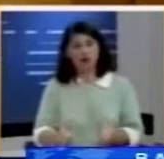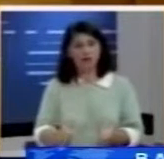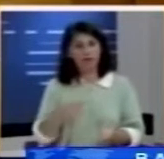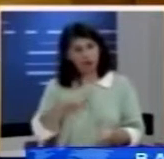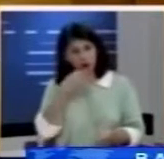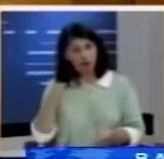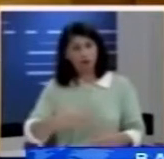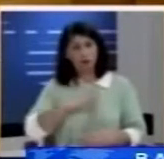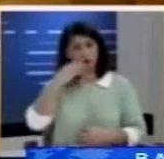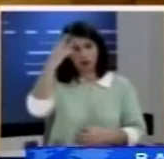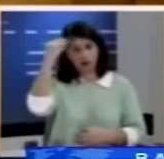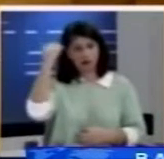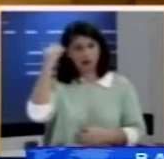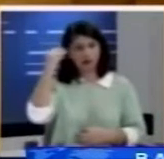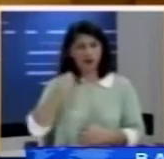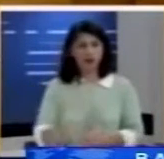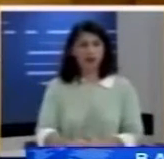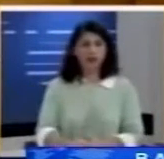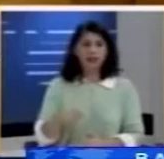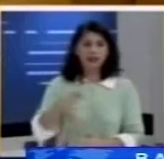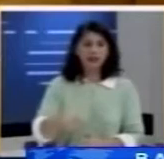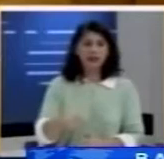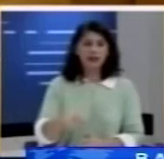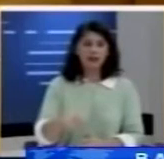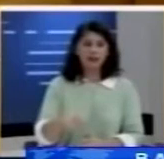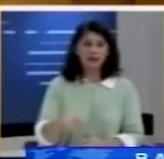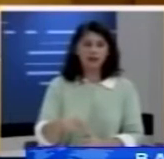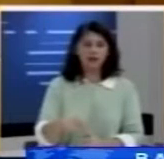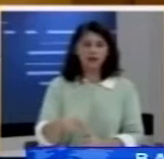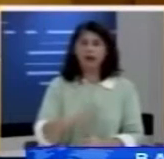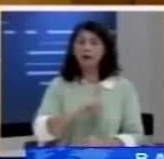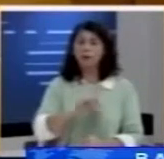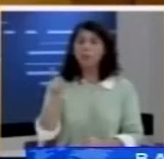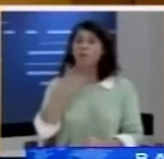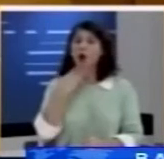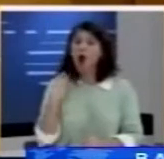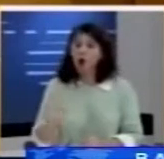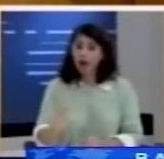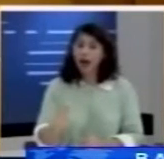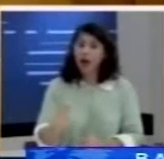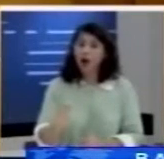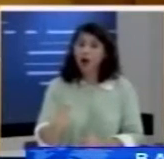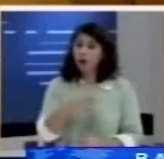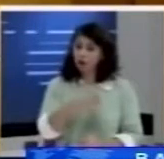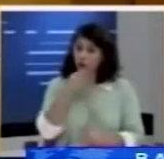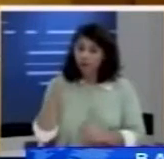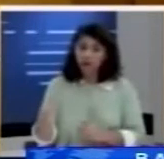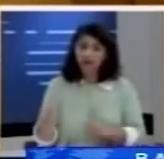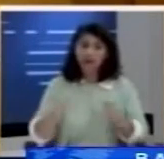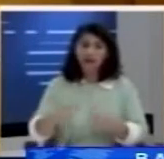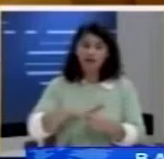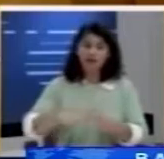Αυτό μου είχε πει ο κύριος Τσίπρας. Πάνω σε αυτό το μη ωραίο, κύριε Τσίπρα, βασίζεις